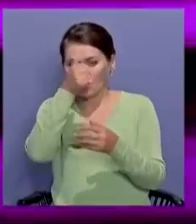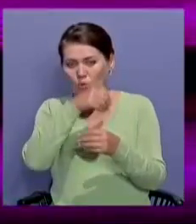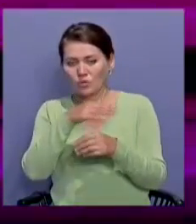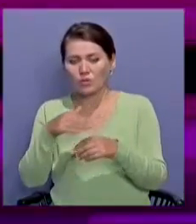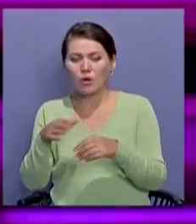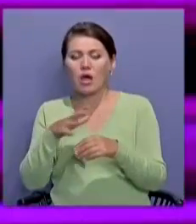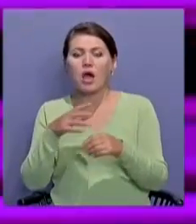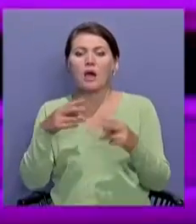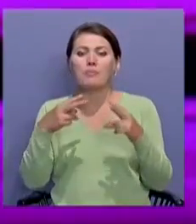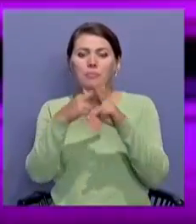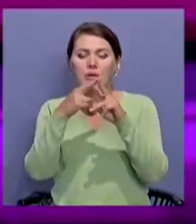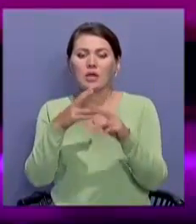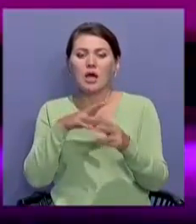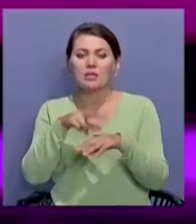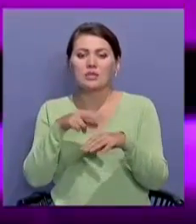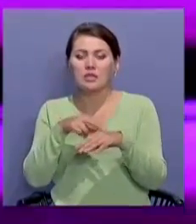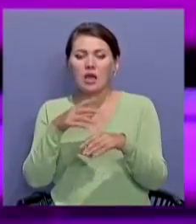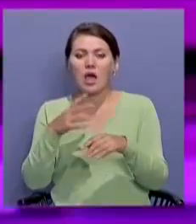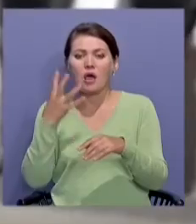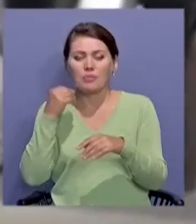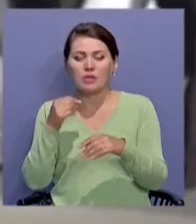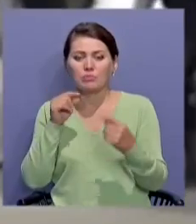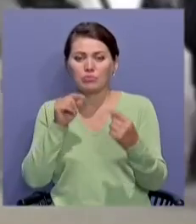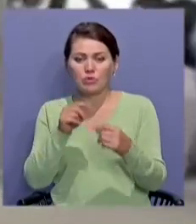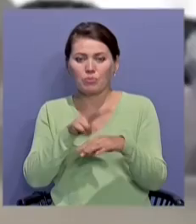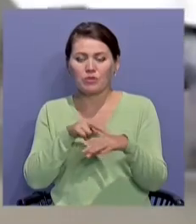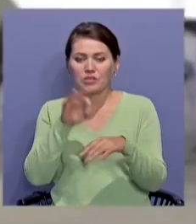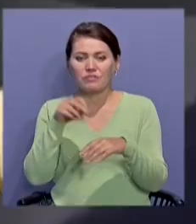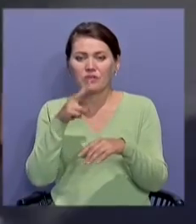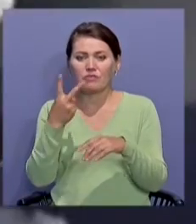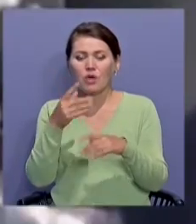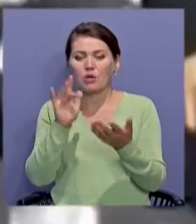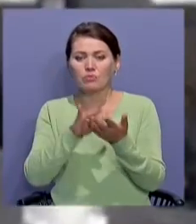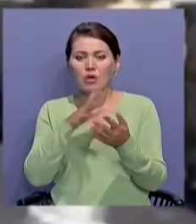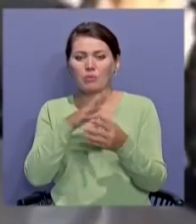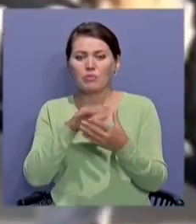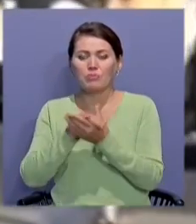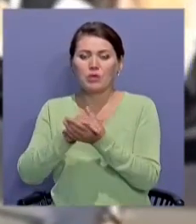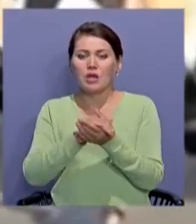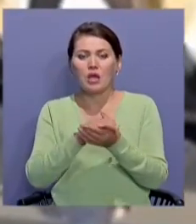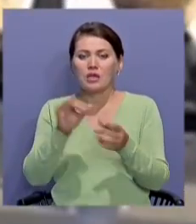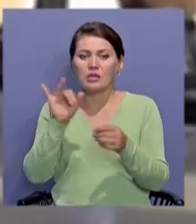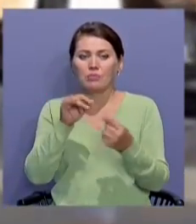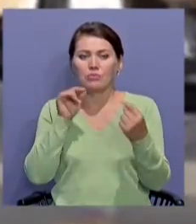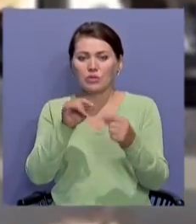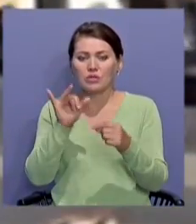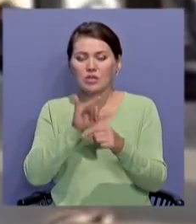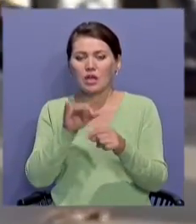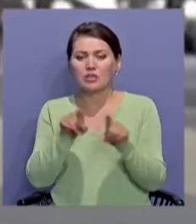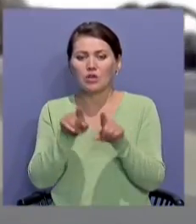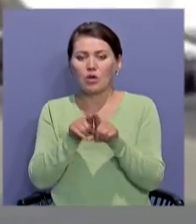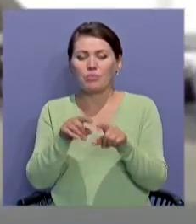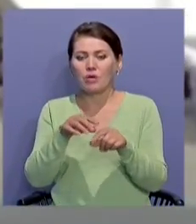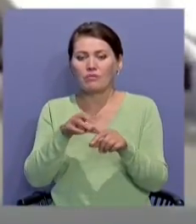Полицейские Астаны против алматинских стражей порядка. Сегодня ДВД двух городов померились силами в отжимании и запустили челлендж по